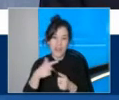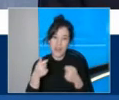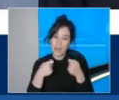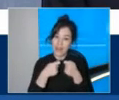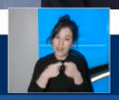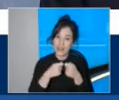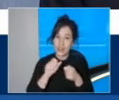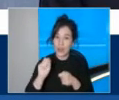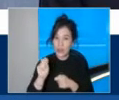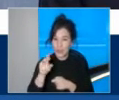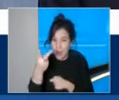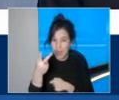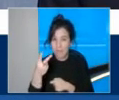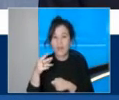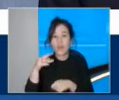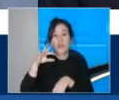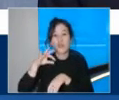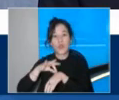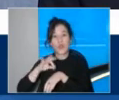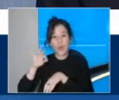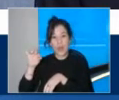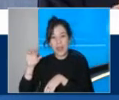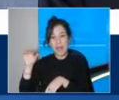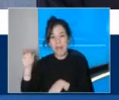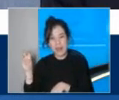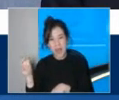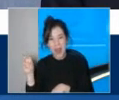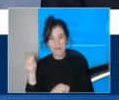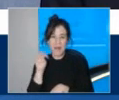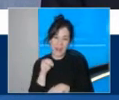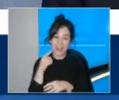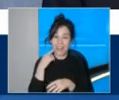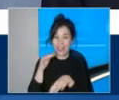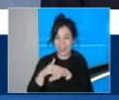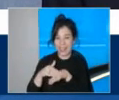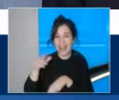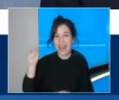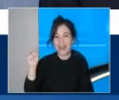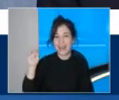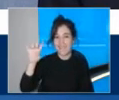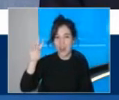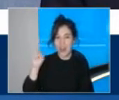בעניין הזה, דוקטור עמנואל מקרון, תודה רבה לך. עמנואל נבון, תודה רבה.